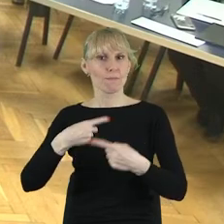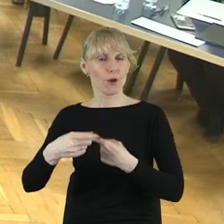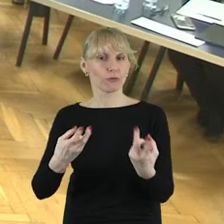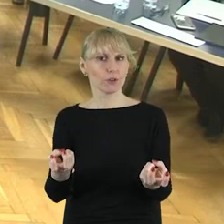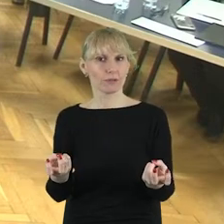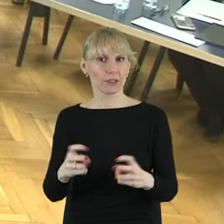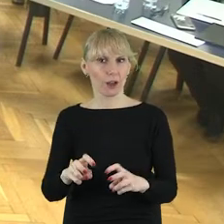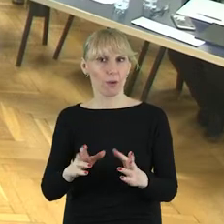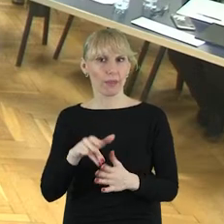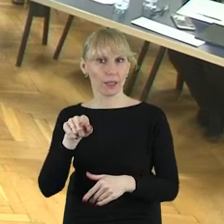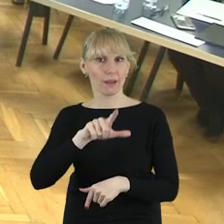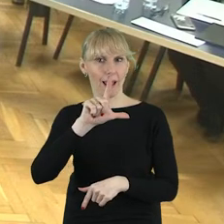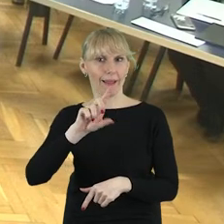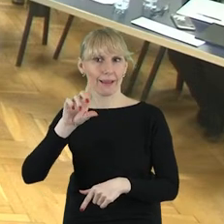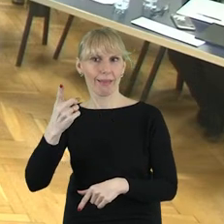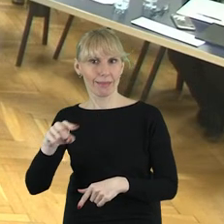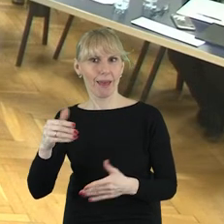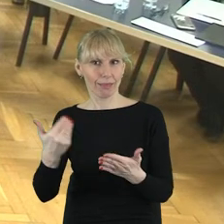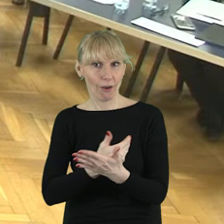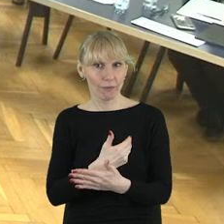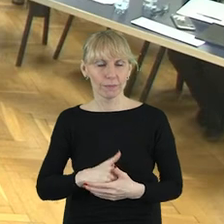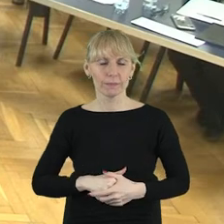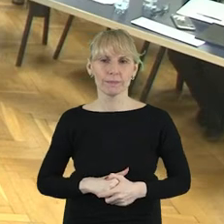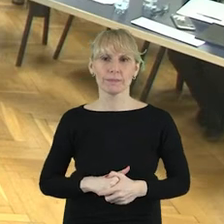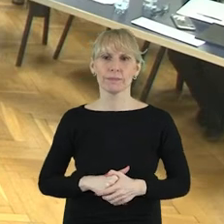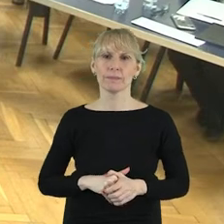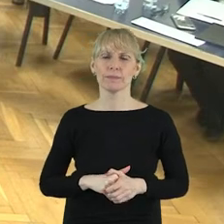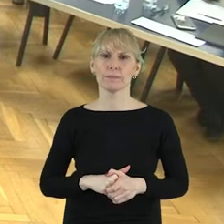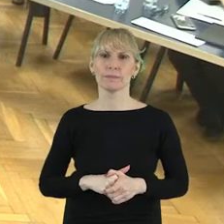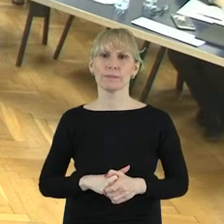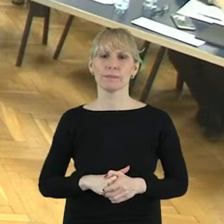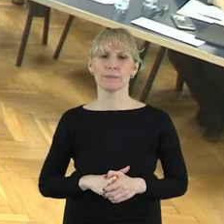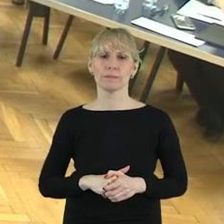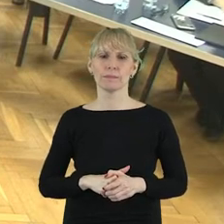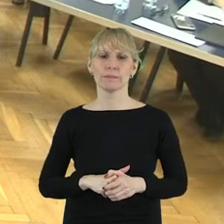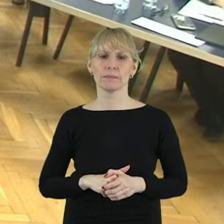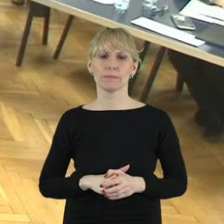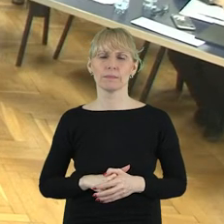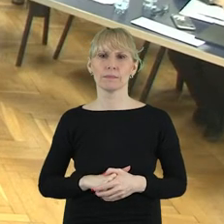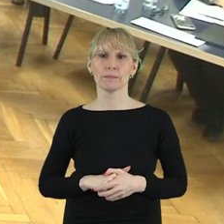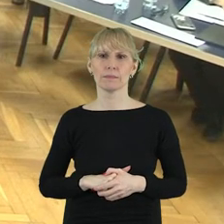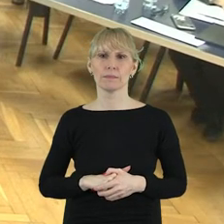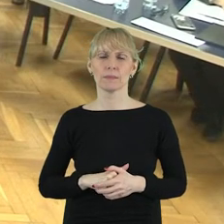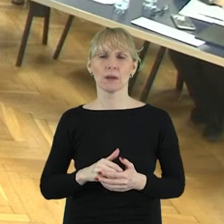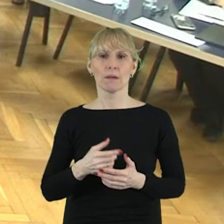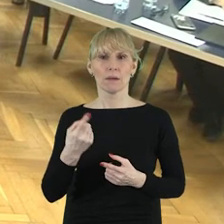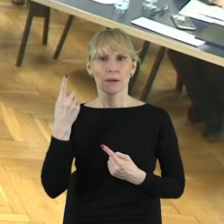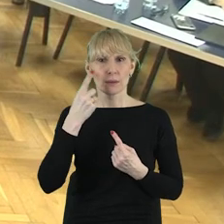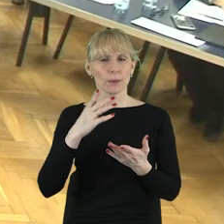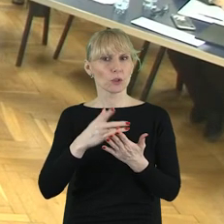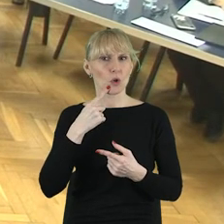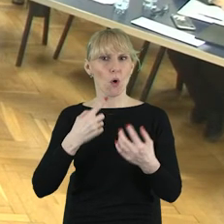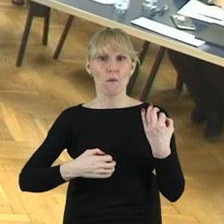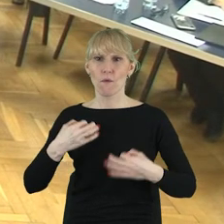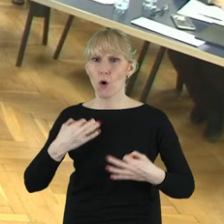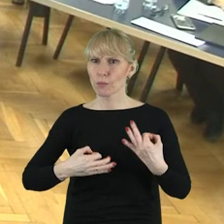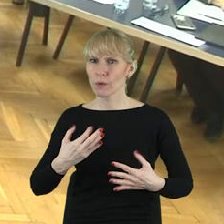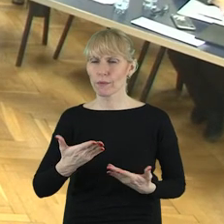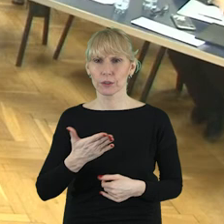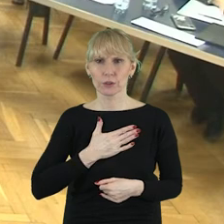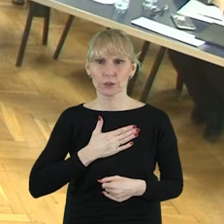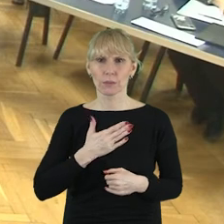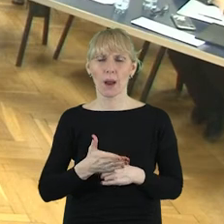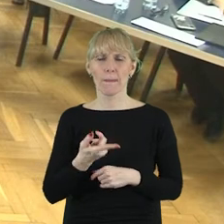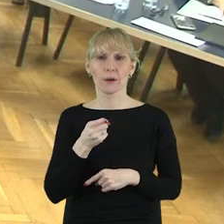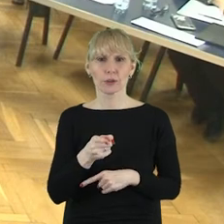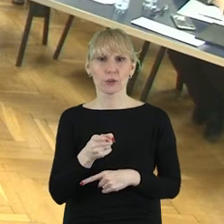grup, udostępniając wszystkim bez wyjątku wzorzec dokumentacji? W tym momencie myślę, że przedstawiłem wystarczająco wiele wątpliwości, wiele